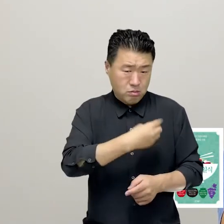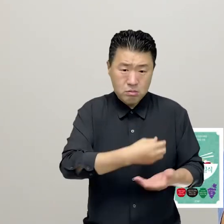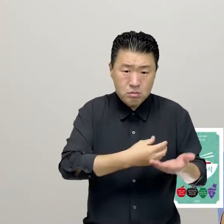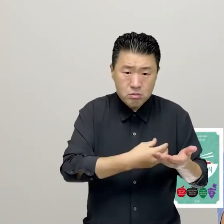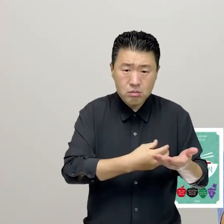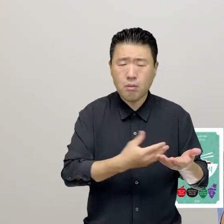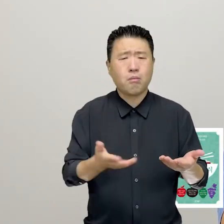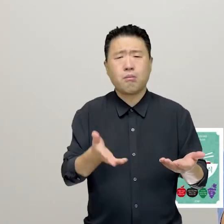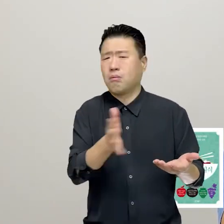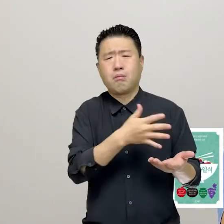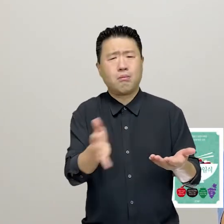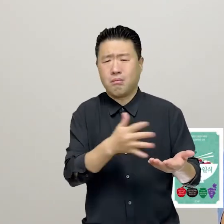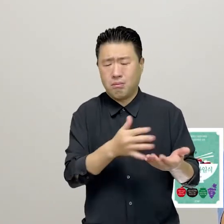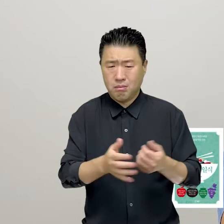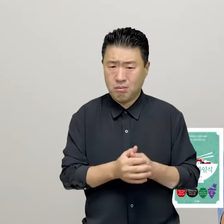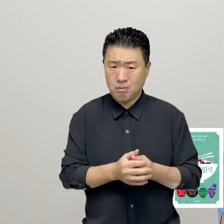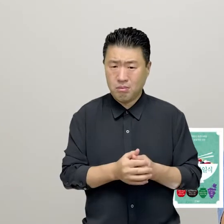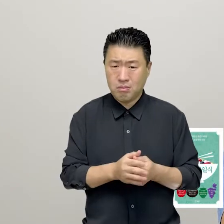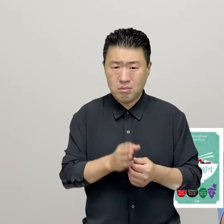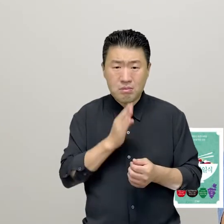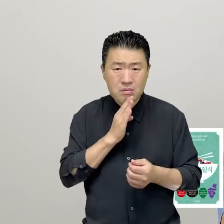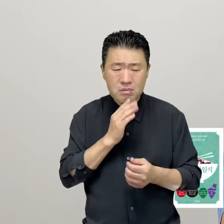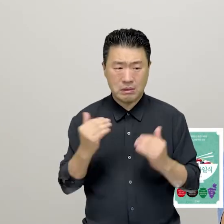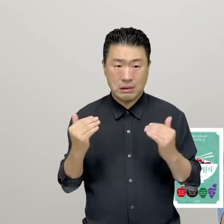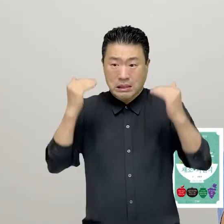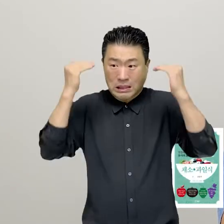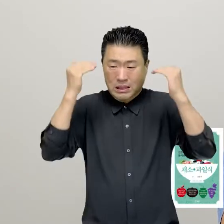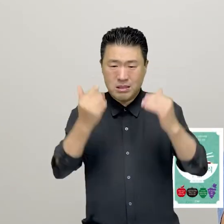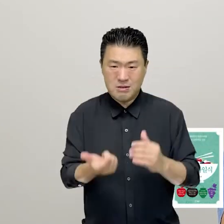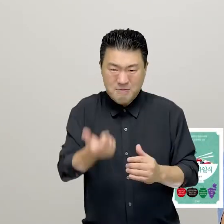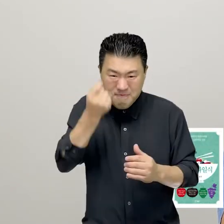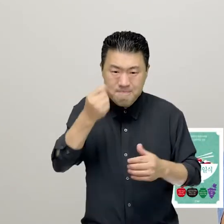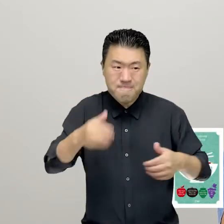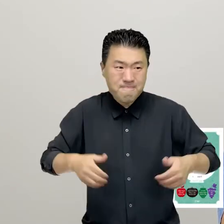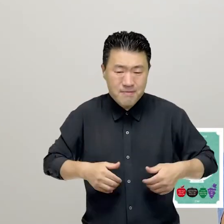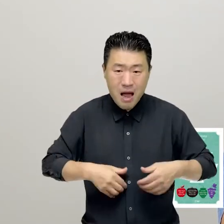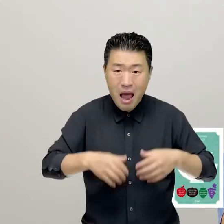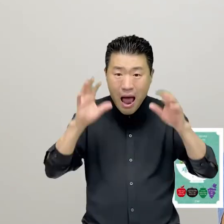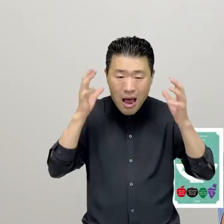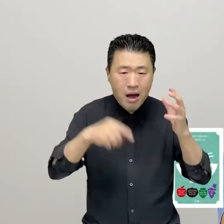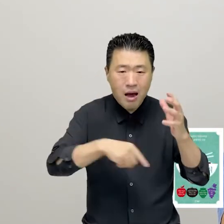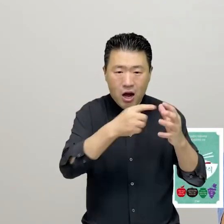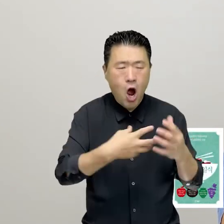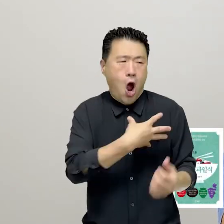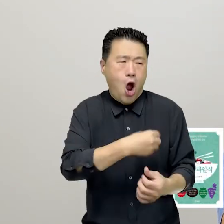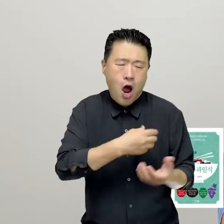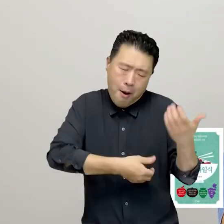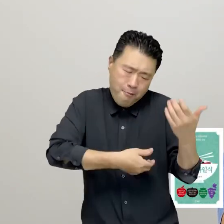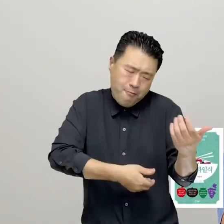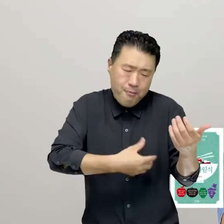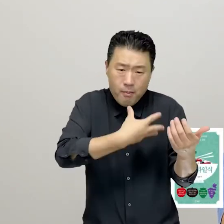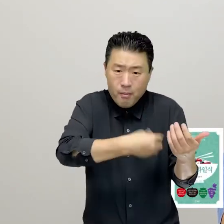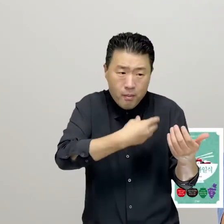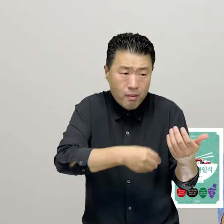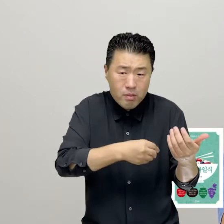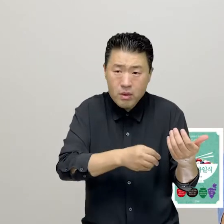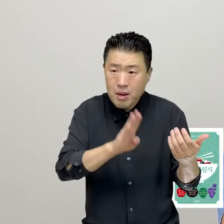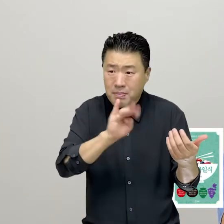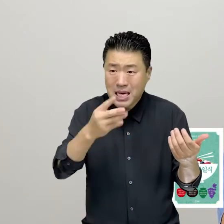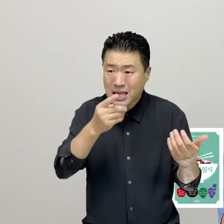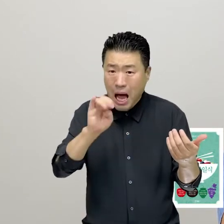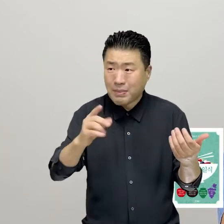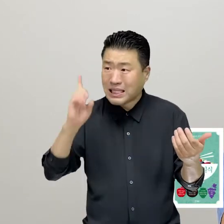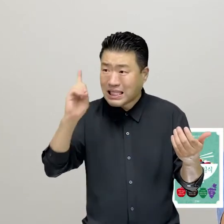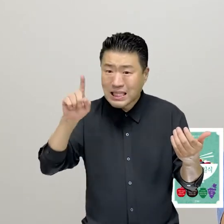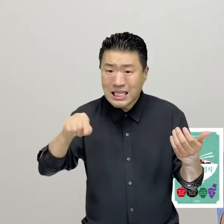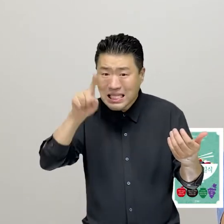모유에 포함되어 있지 않습니다. 즉 폭발적인 성장을 필요로 하는 아기들이 먹는 모유에조차도